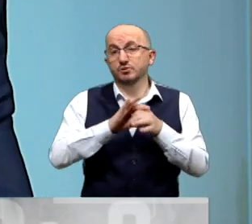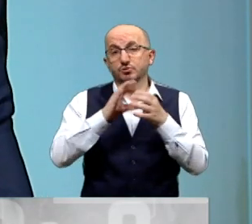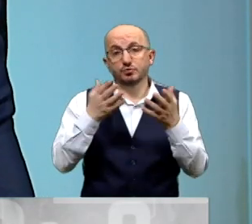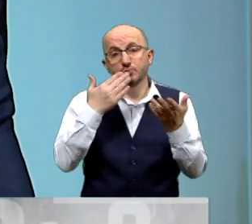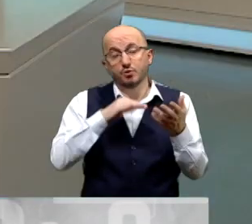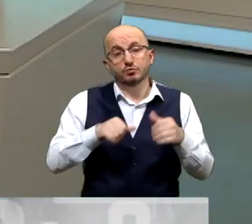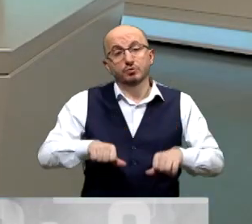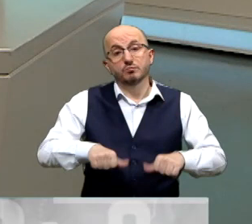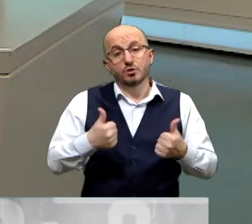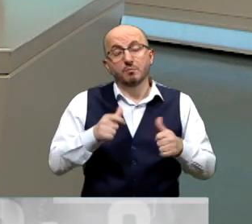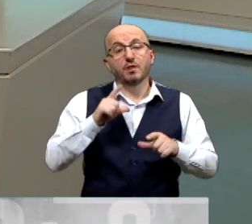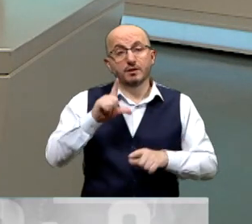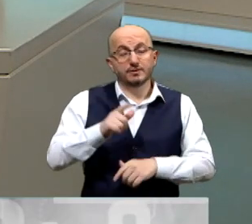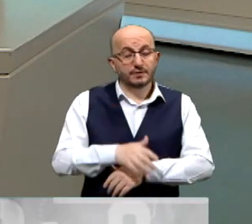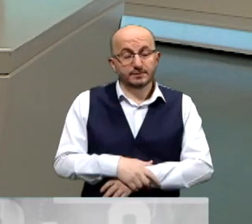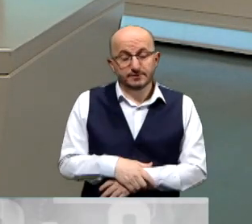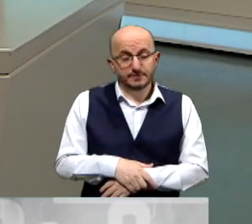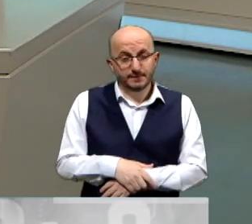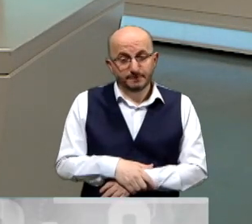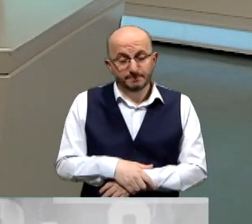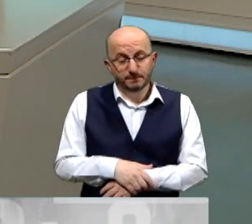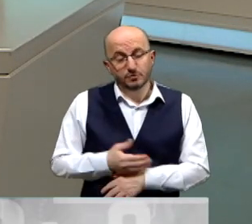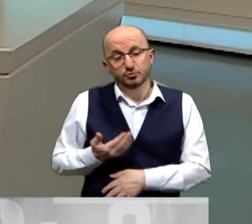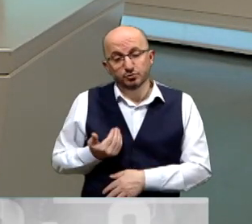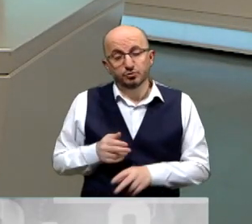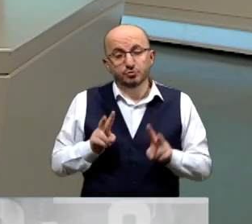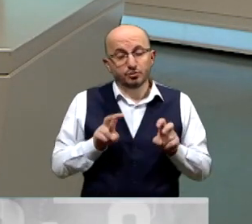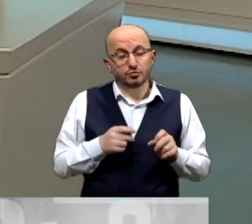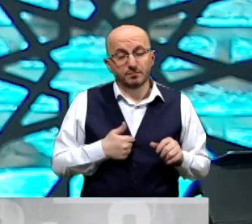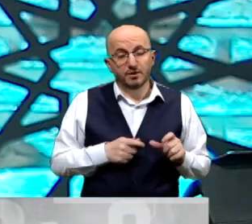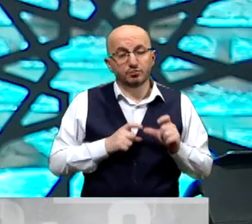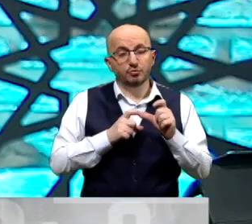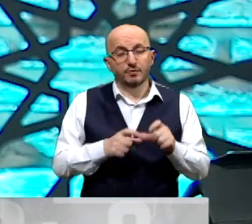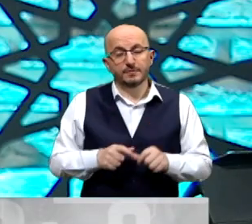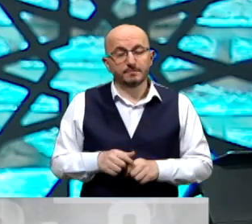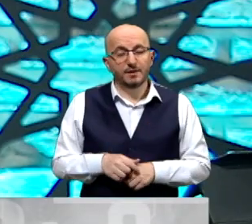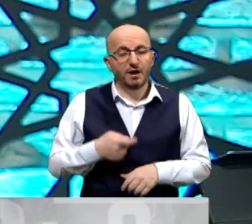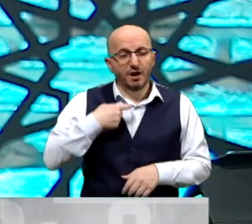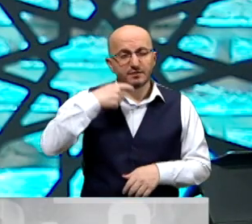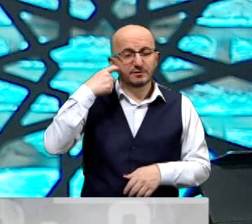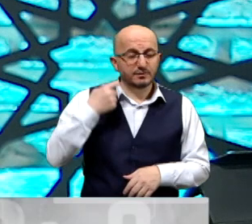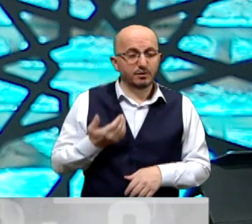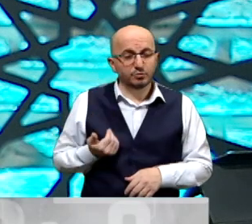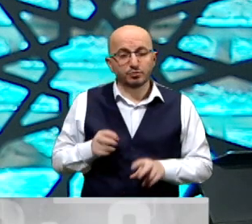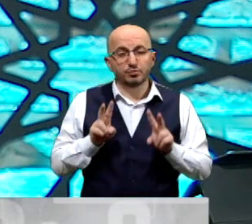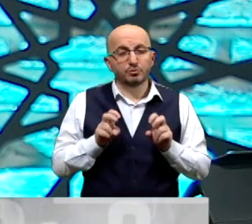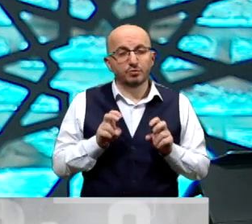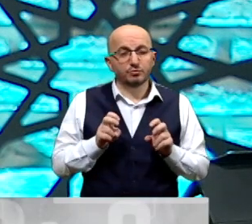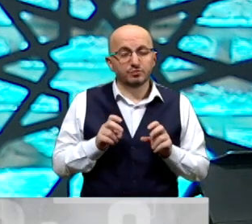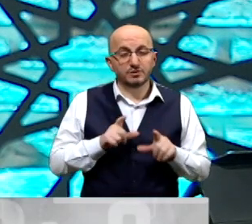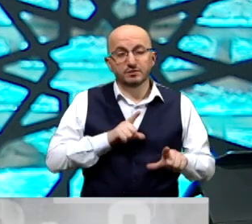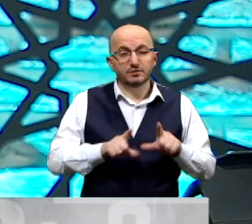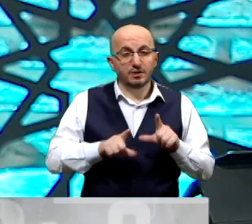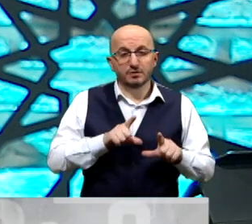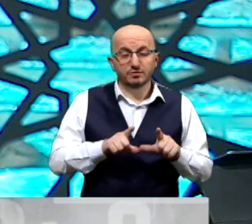gerekir şimdi bu süt mevzusu ile alakalı hocam bir soruda ben sonra Eskiden süt konusu biraz böyle ihtiyaca